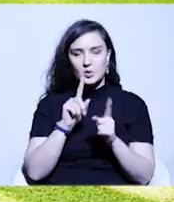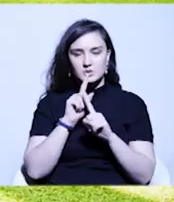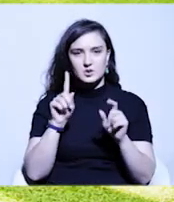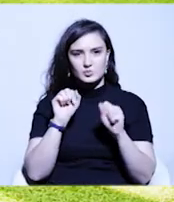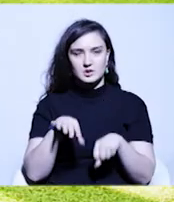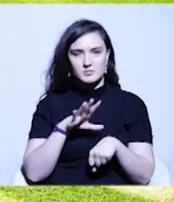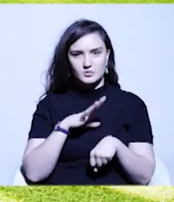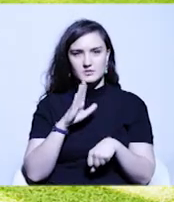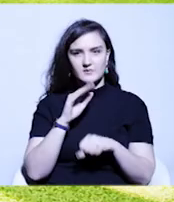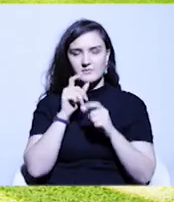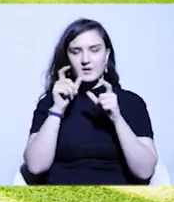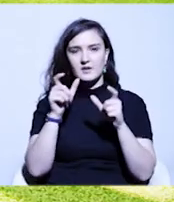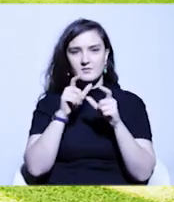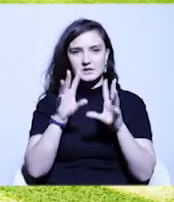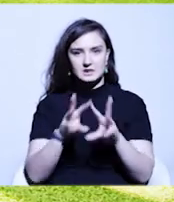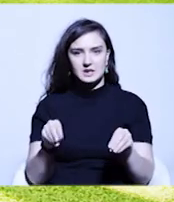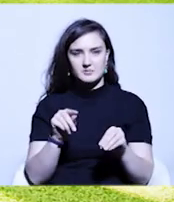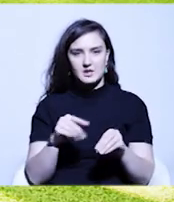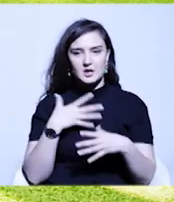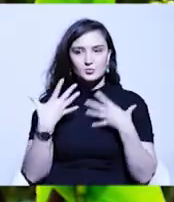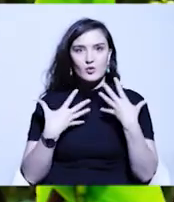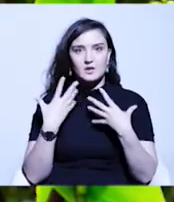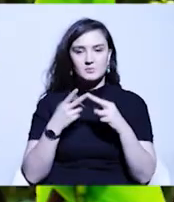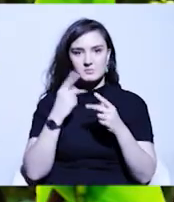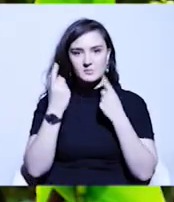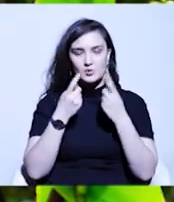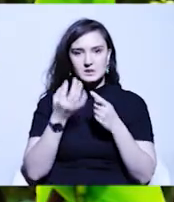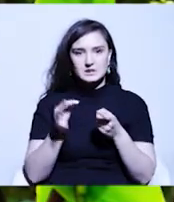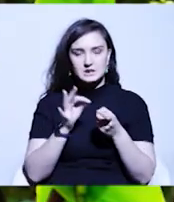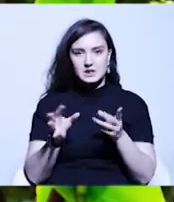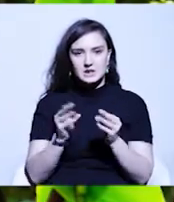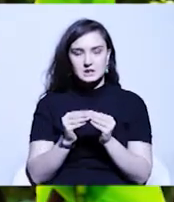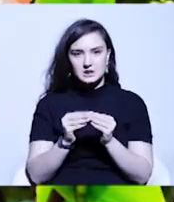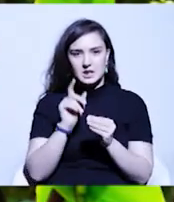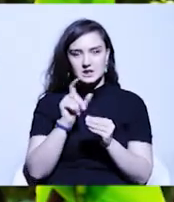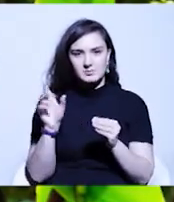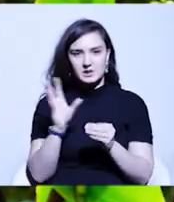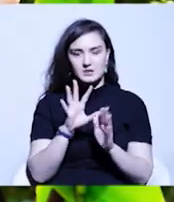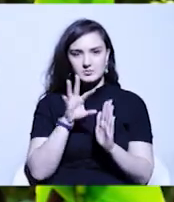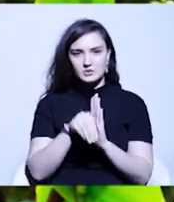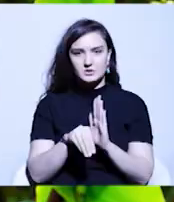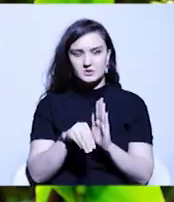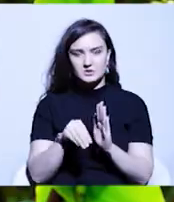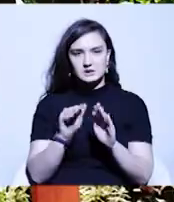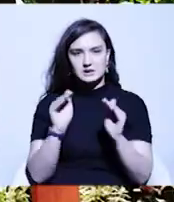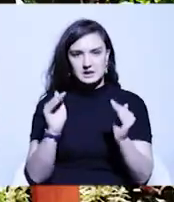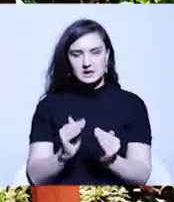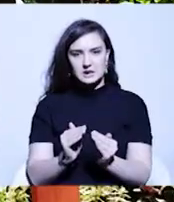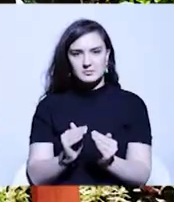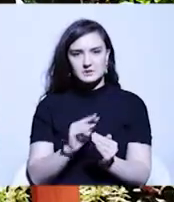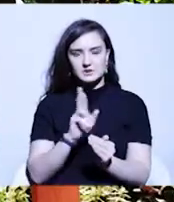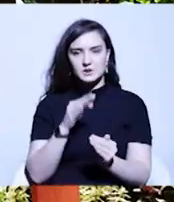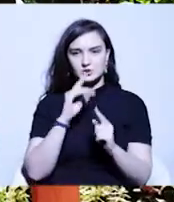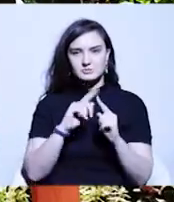იყოს, ვაჰ ვაჰის ძახილი ცხრება. ანუ აღფრთოვანება აი ამ ინფორმაციასთან ერთად ადამიანებში იკლებს